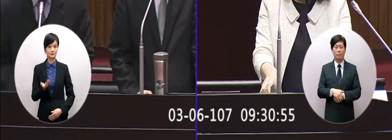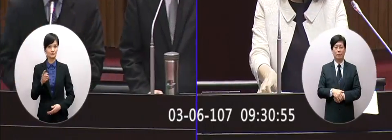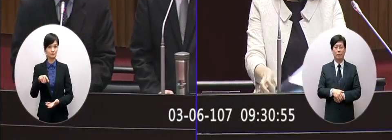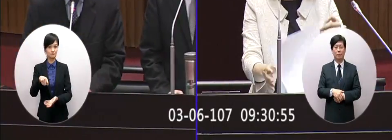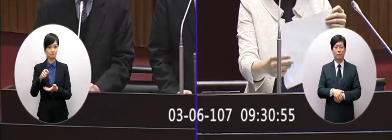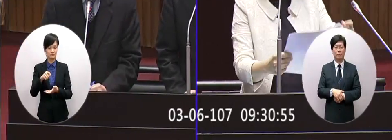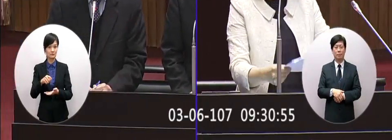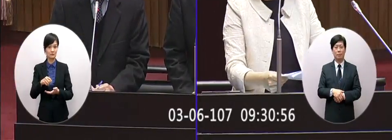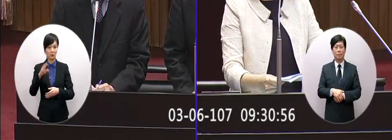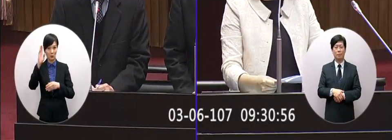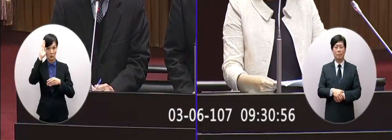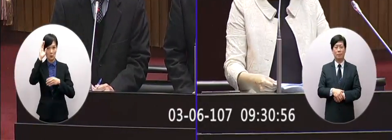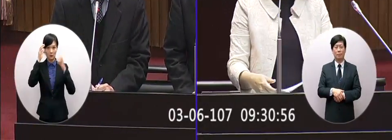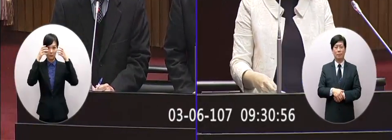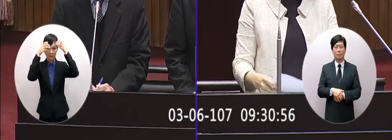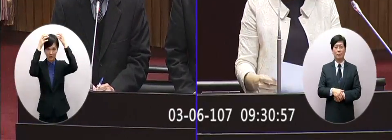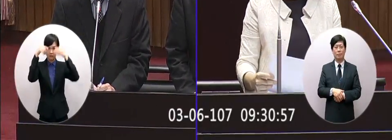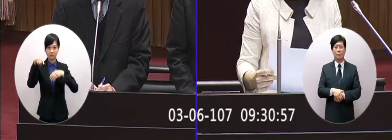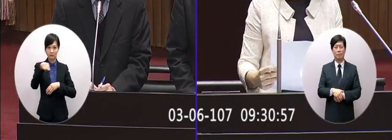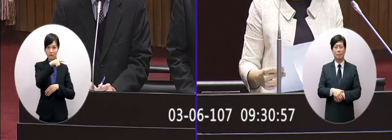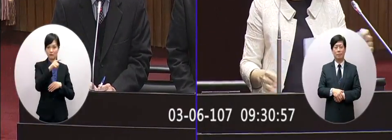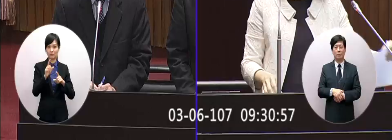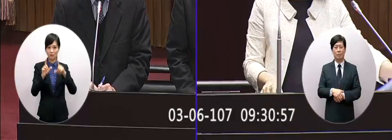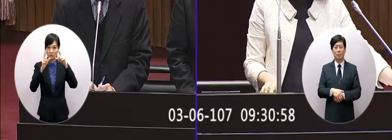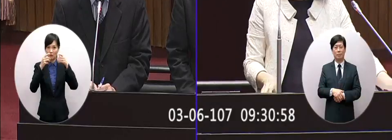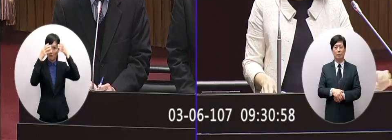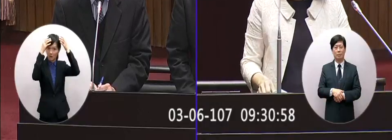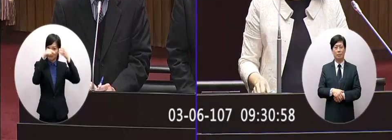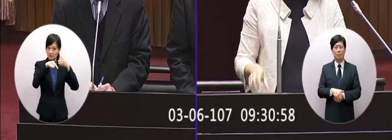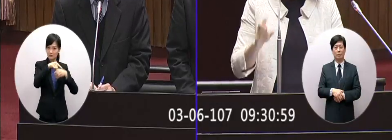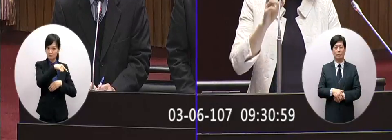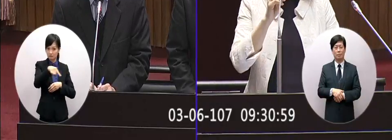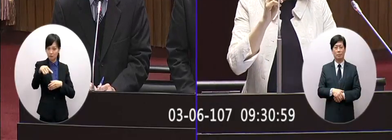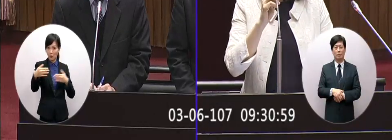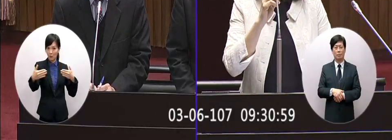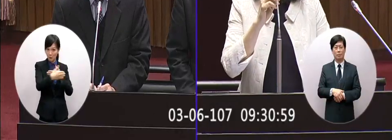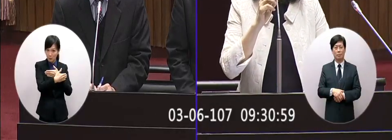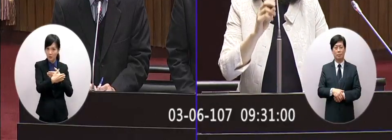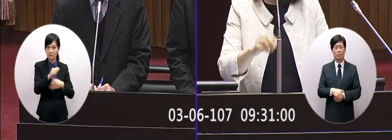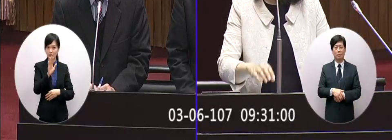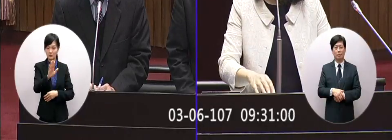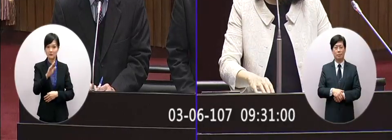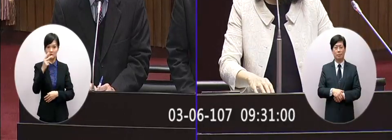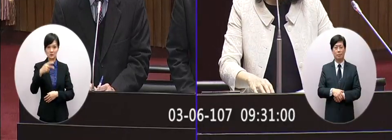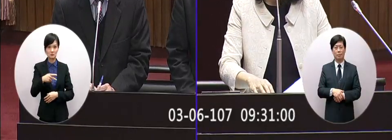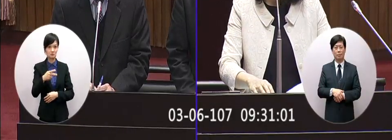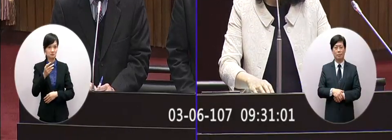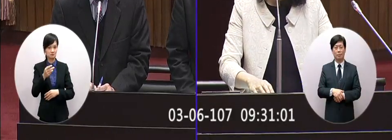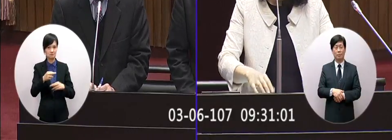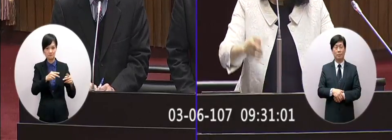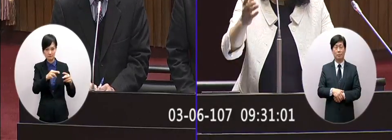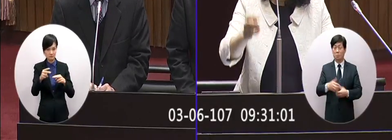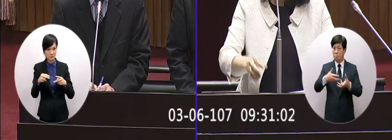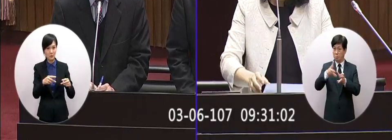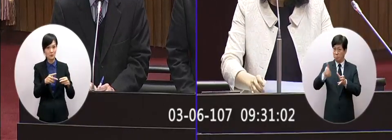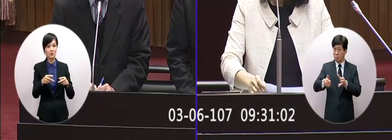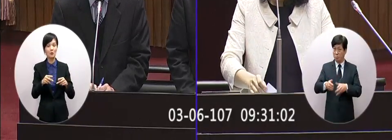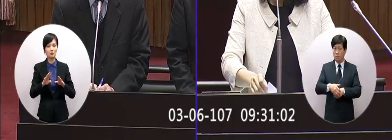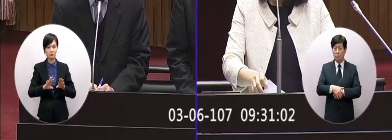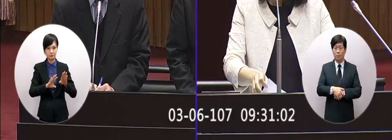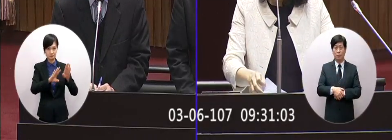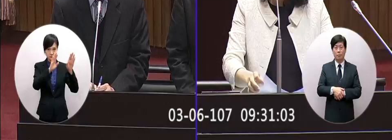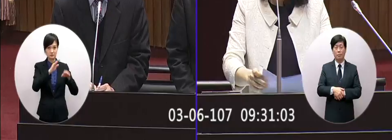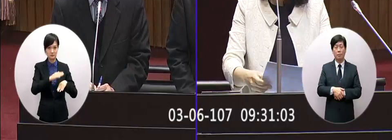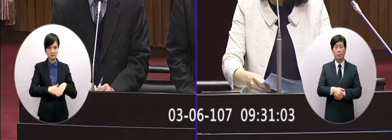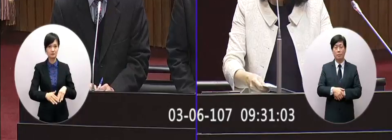苏澳到东澳这一段，其实除了隧道有这样的一个通车以外，其实整个落实都有相当的改善。 部长， 重要的是长隧